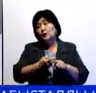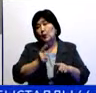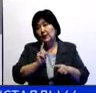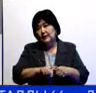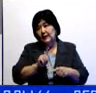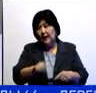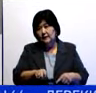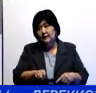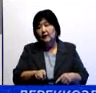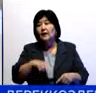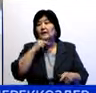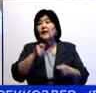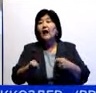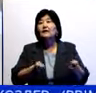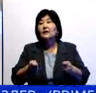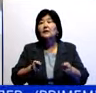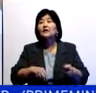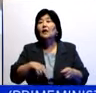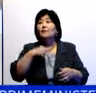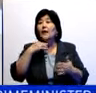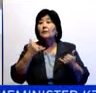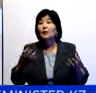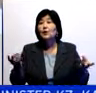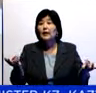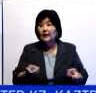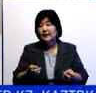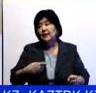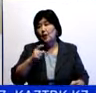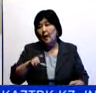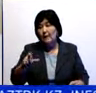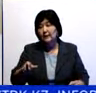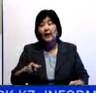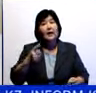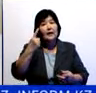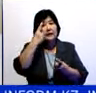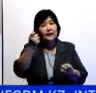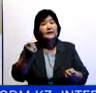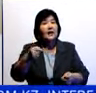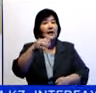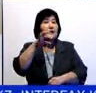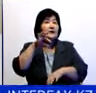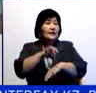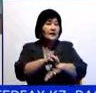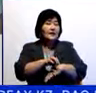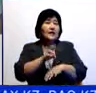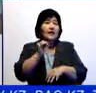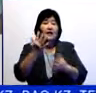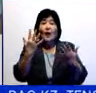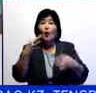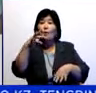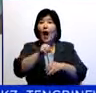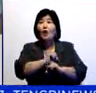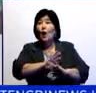Сондықтан сақтық шараларына баса мән беру керек, дейді мамандар. Ескертетін жай, денеге жабысқан кенені жалаң қолмен